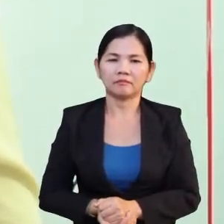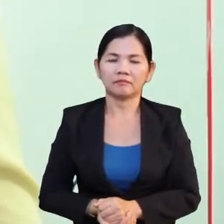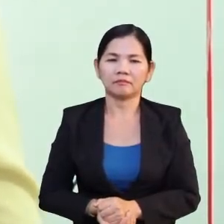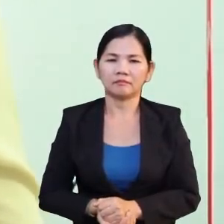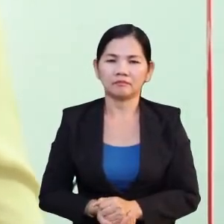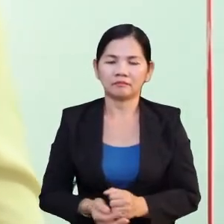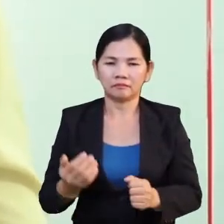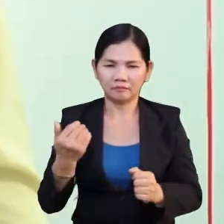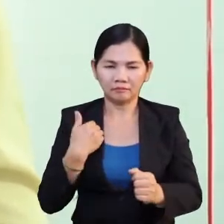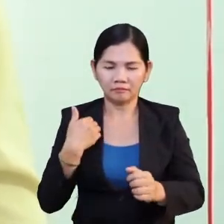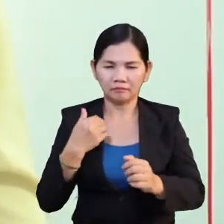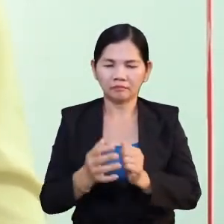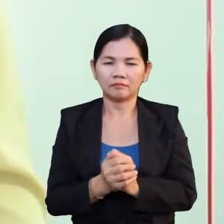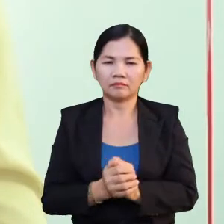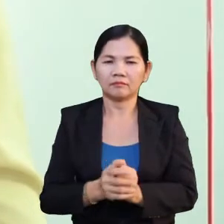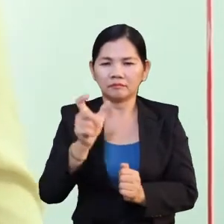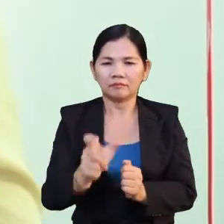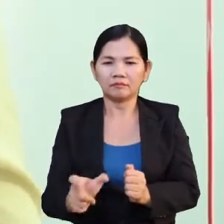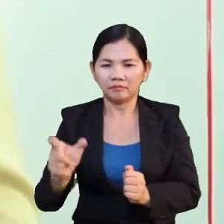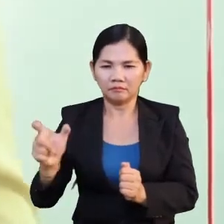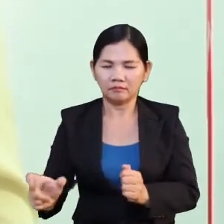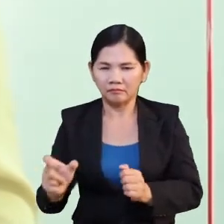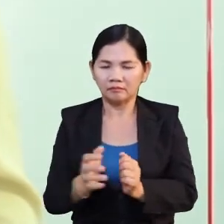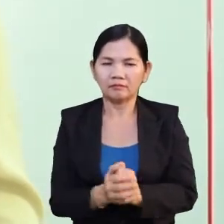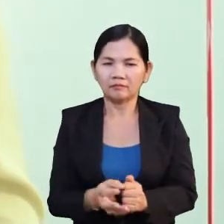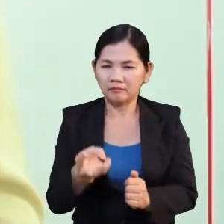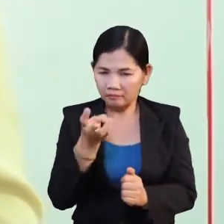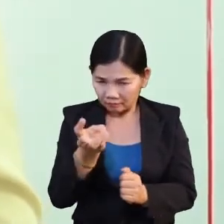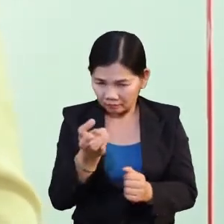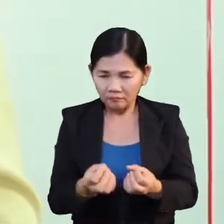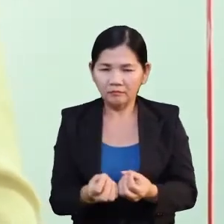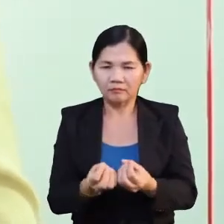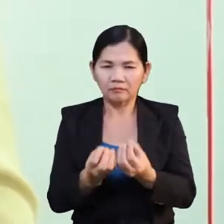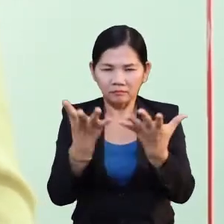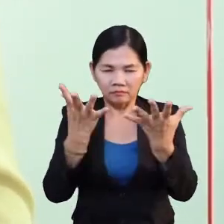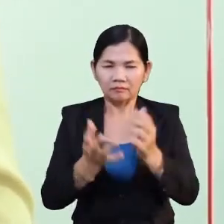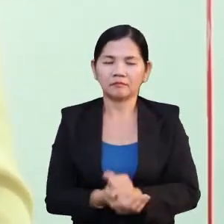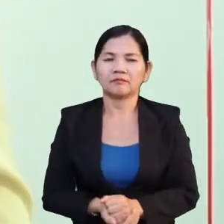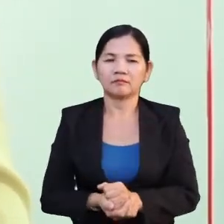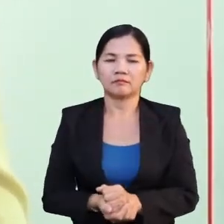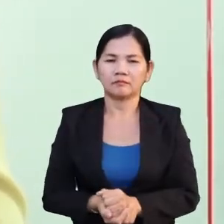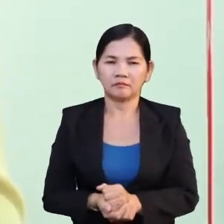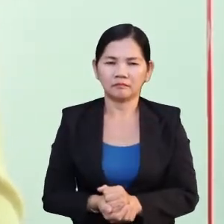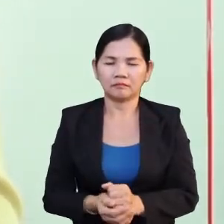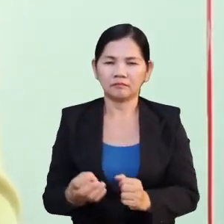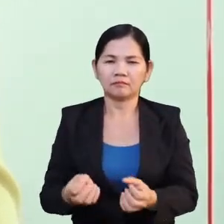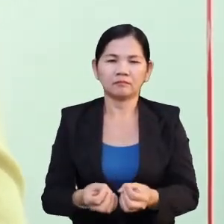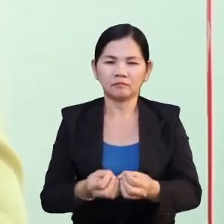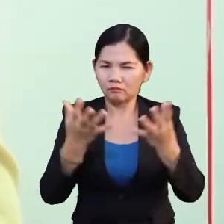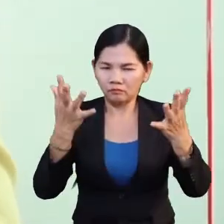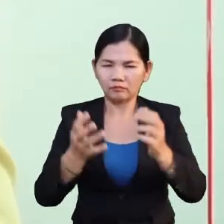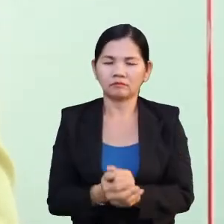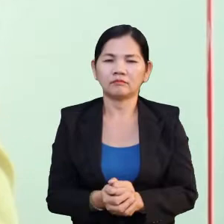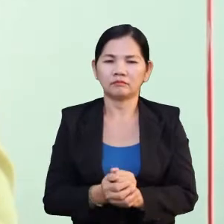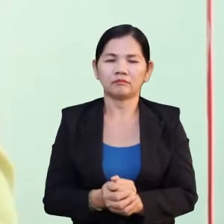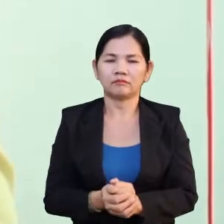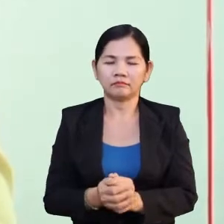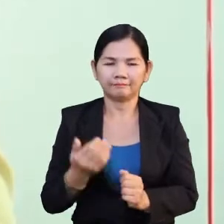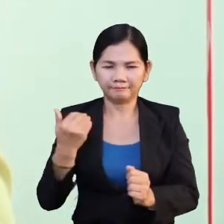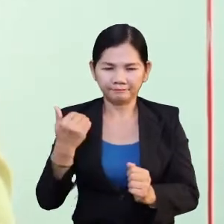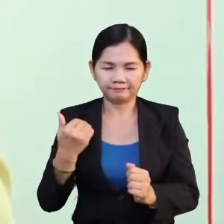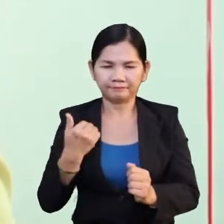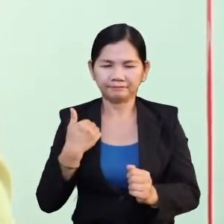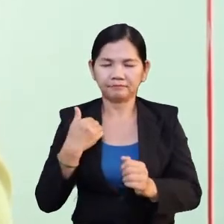ចាគឺឃើញរូបមនុស្សតិចឬក៏ច្រើនកូនចាច្រើនអញ្ចឹងយើងគិតមើល